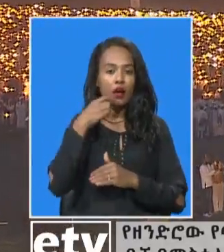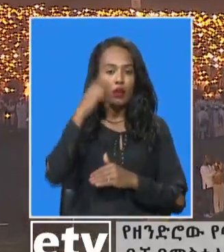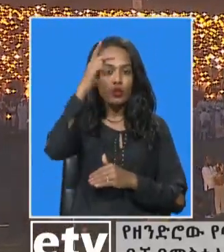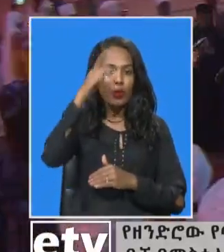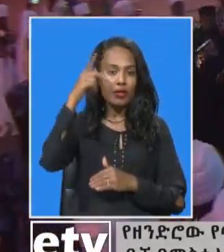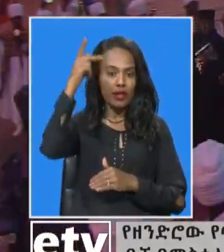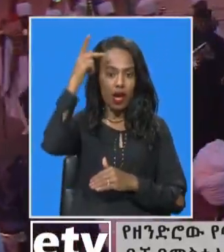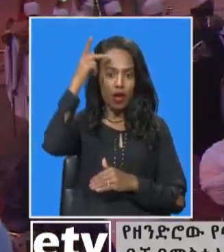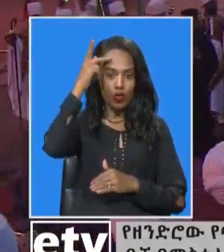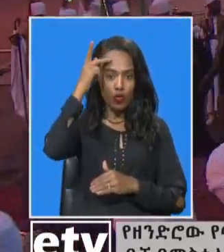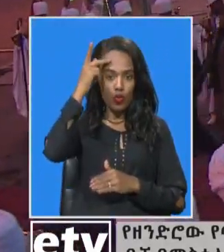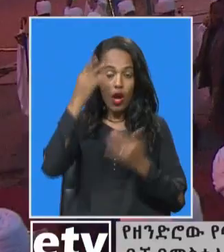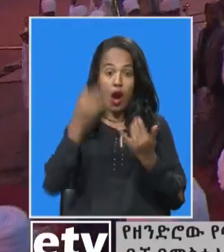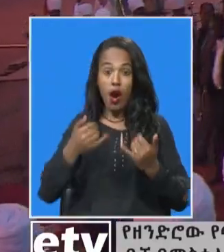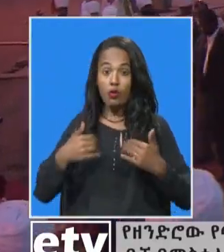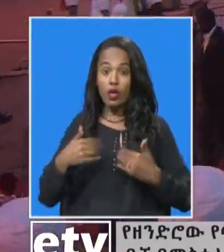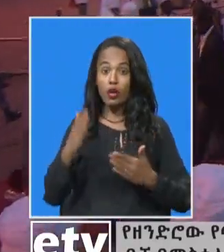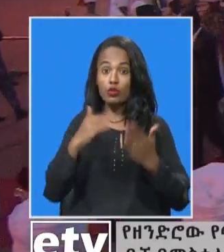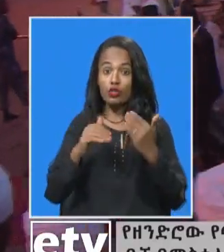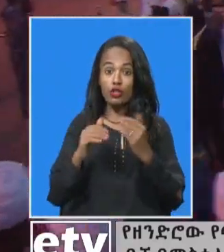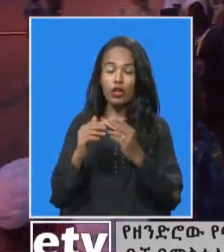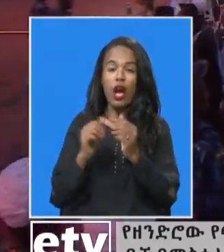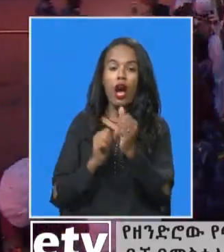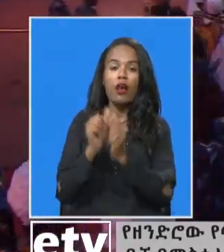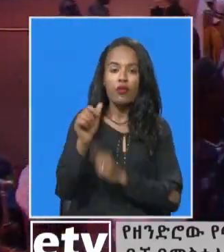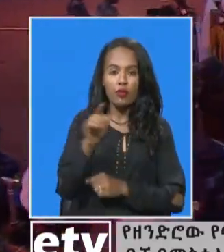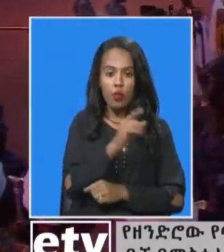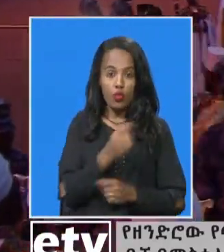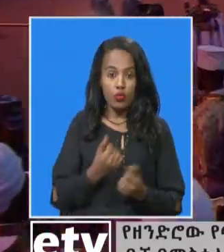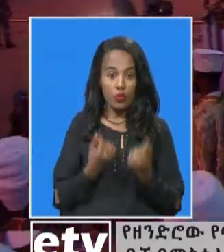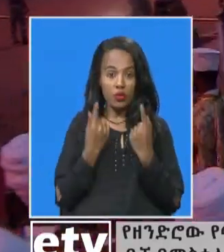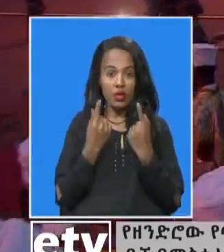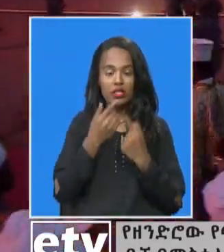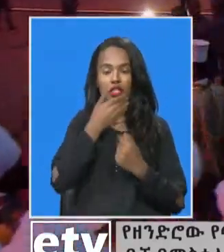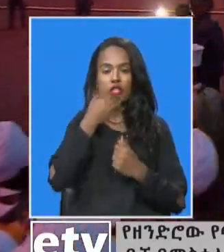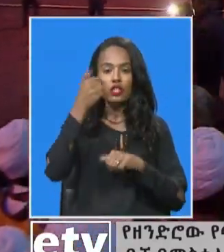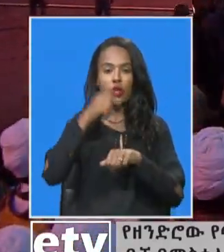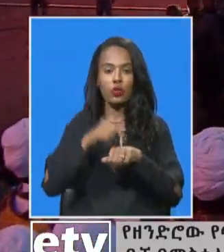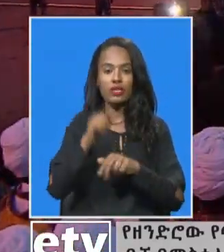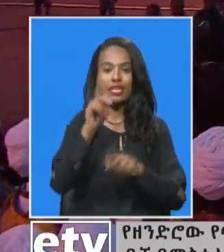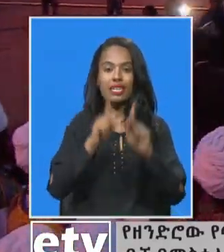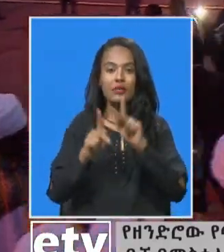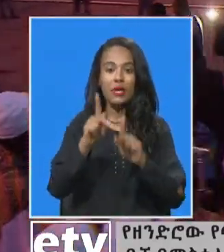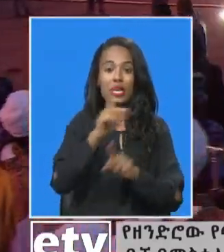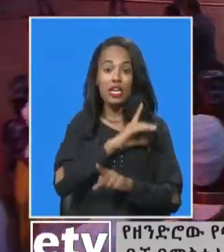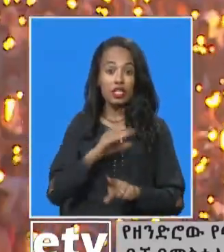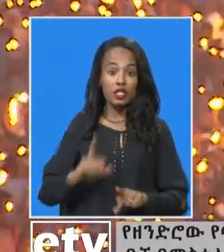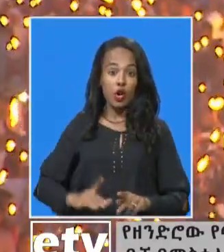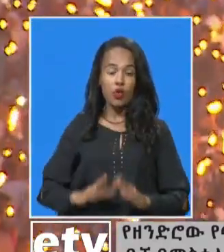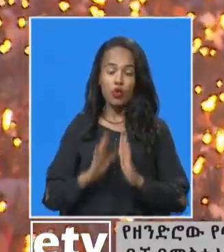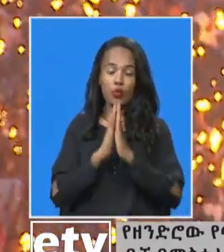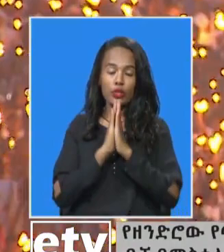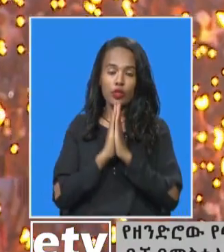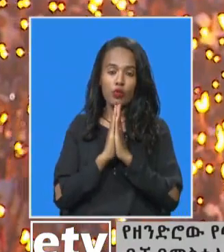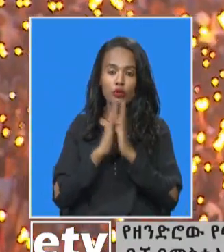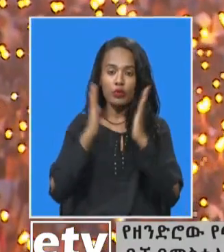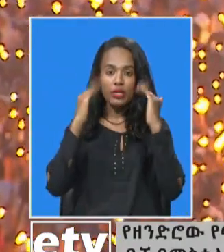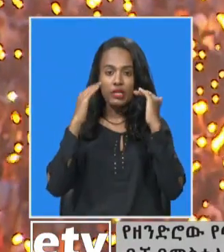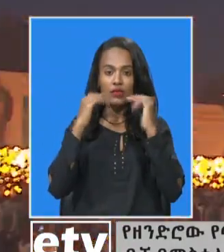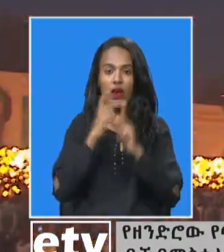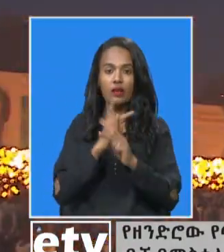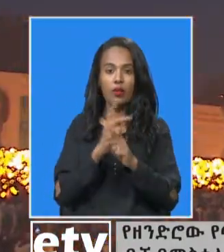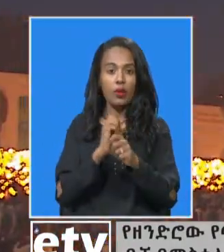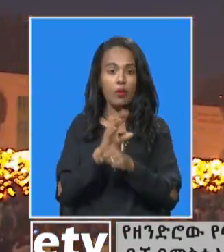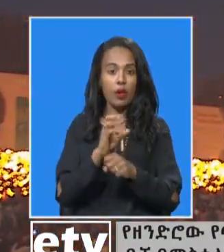አቡነ ማቲያስ አሁን ያለው ችግር ሐላፊ መሆኑን በመረዳት የተሻለውን ጊዜ ህዝበ ክርስቲያኑ በጸሎትና በተስፋ እንዲጠብቅ